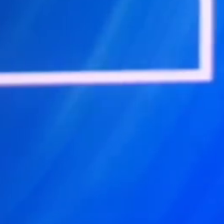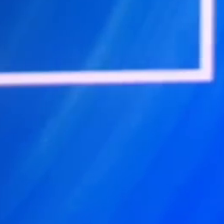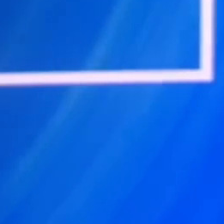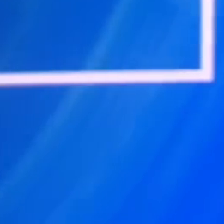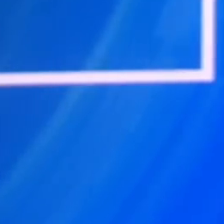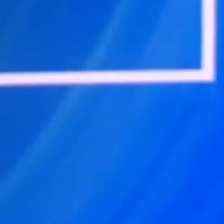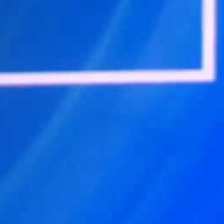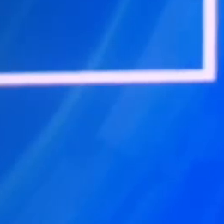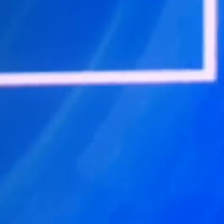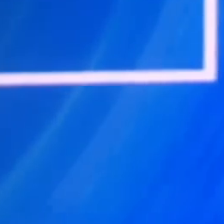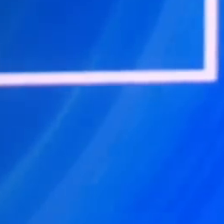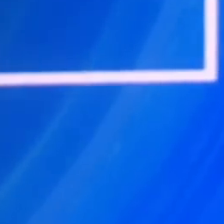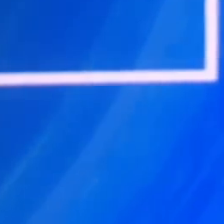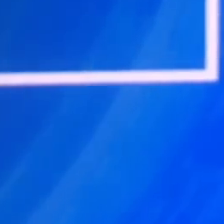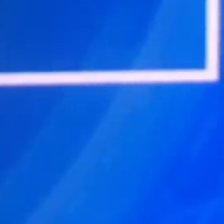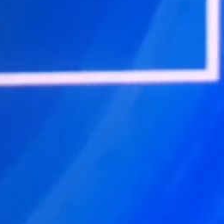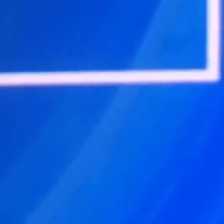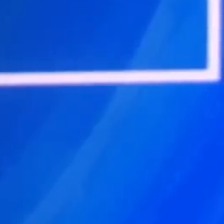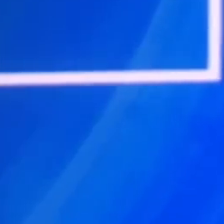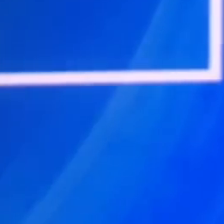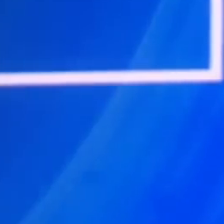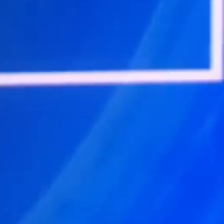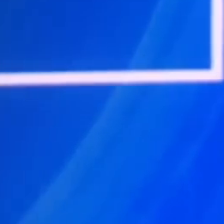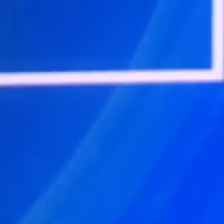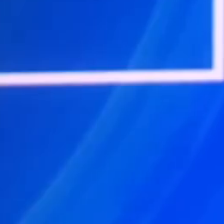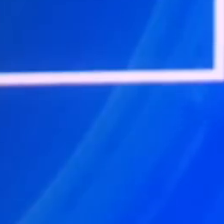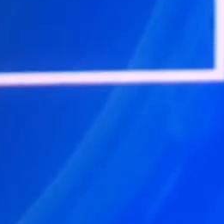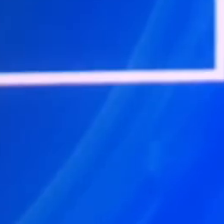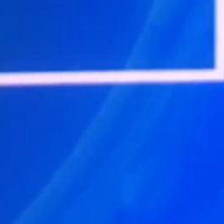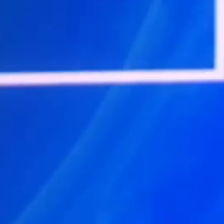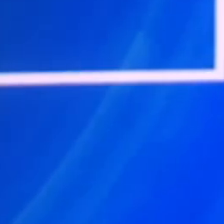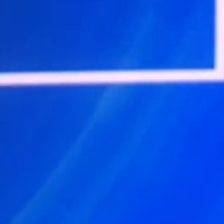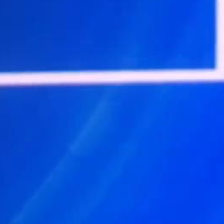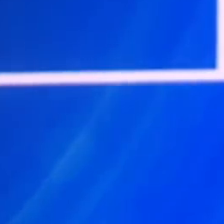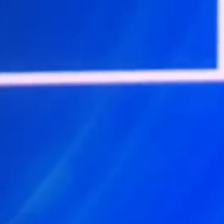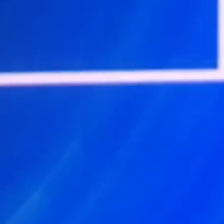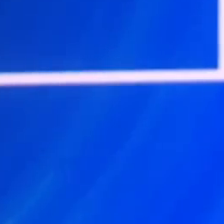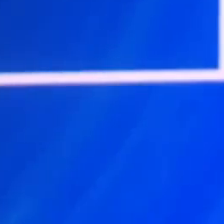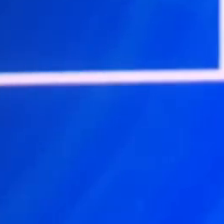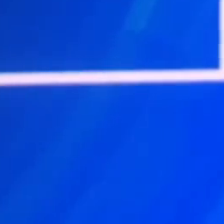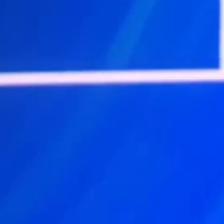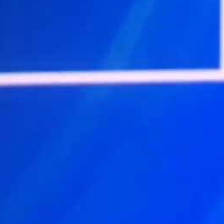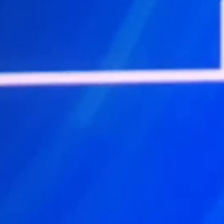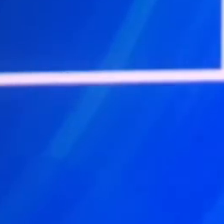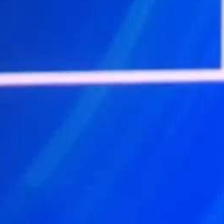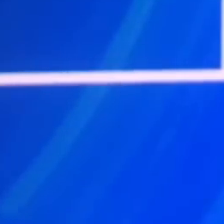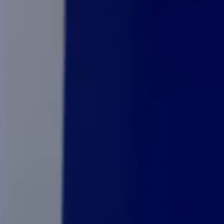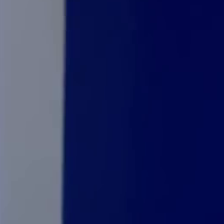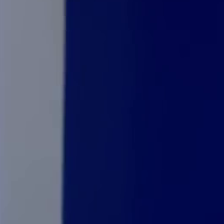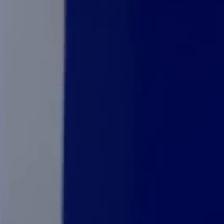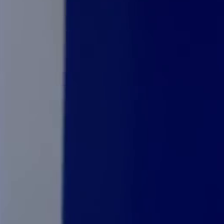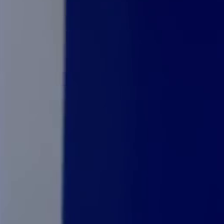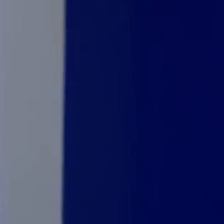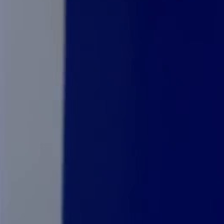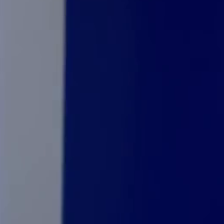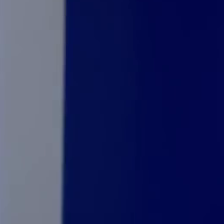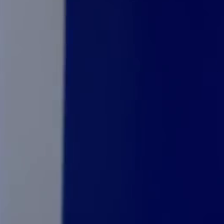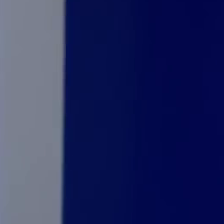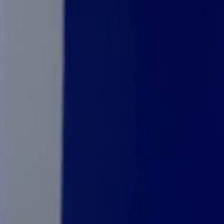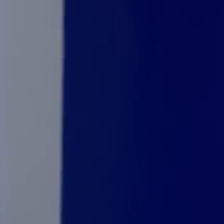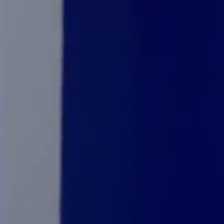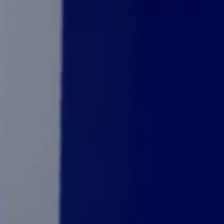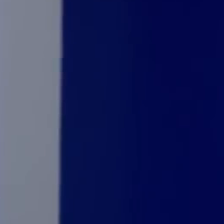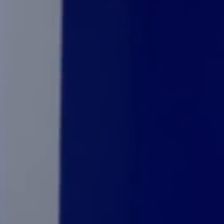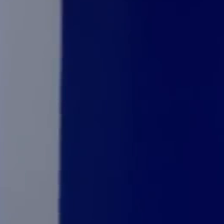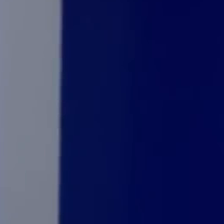At yan iga ng mga balitang ating sinaksihan. Ako naman Arnold Clavio, ito ang inyong Liga ng Katotohanan. Ako po